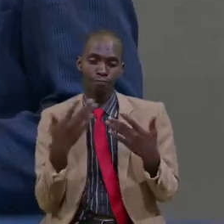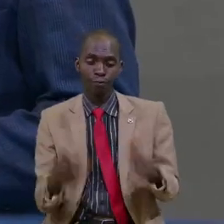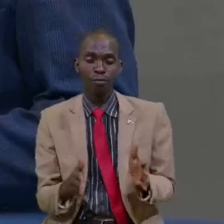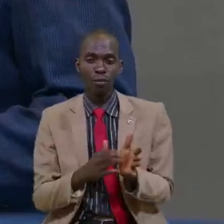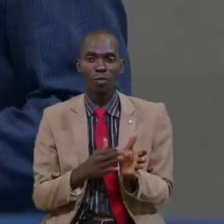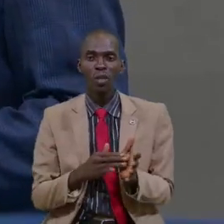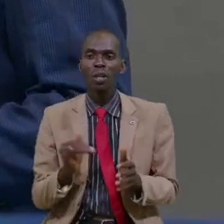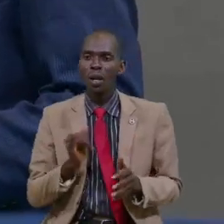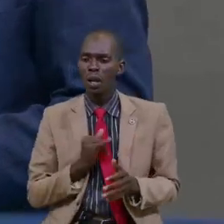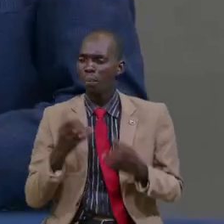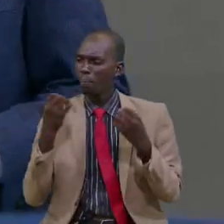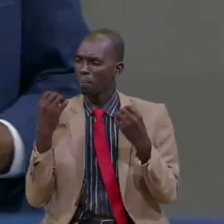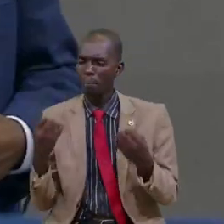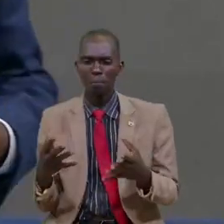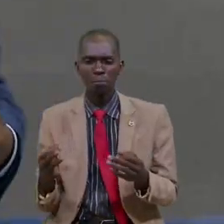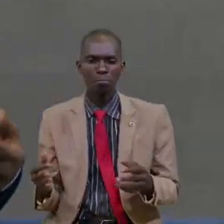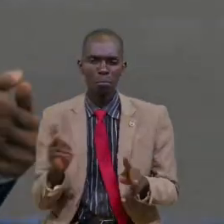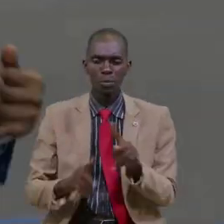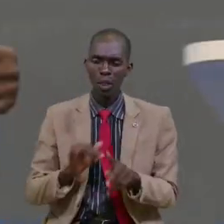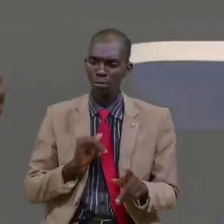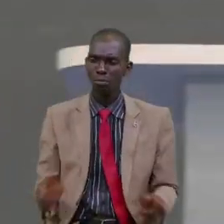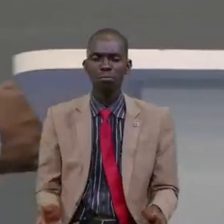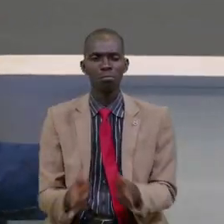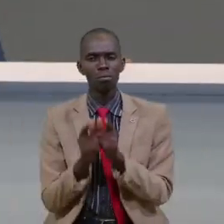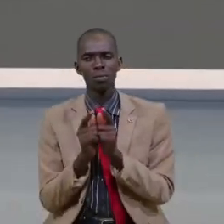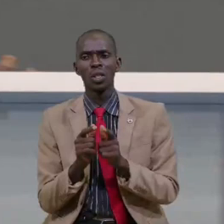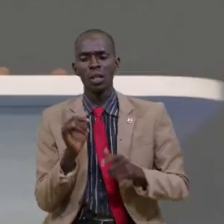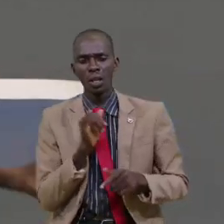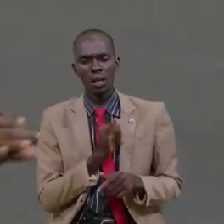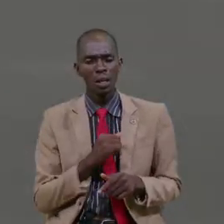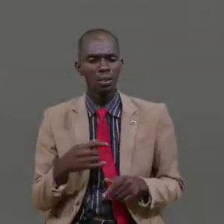de l'école, j'ai rencontré beaucoup de personnes et je leur ai dit